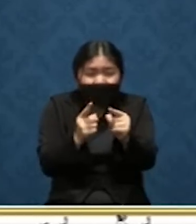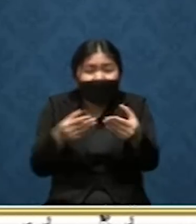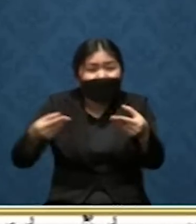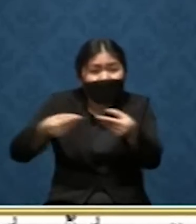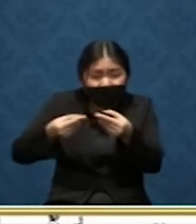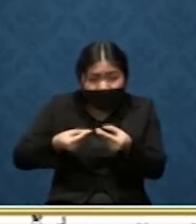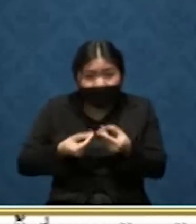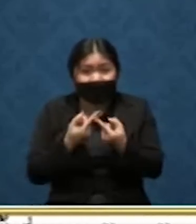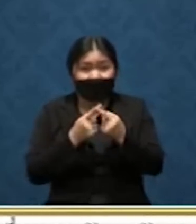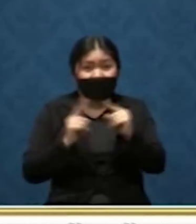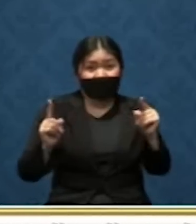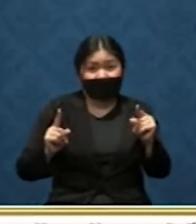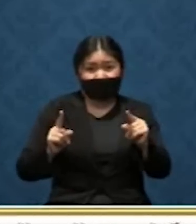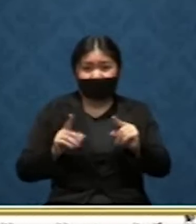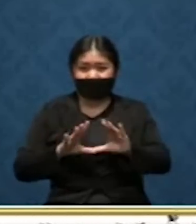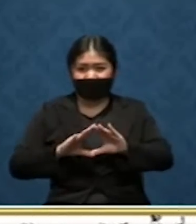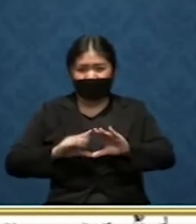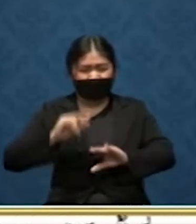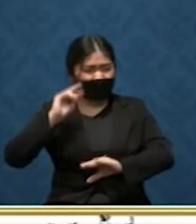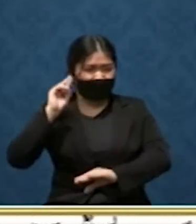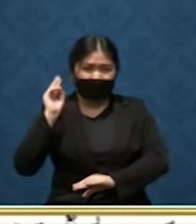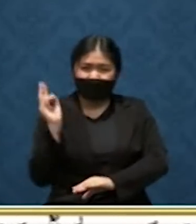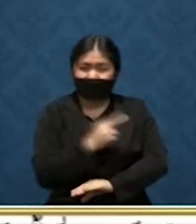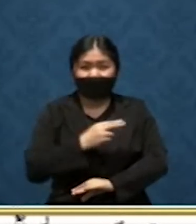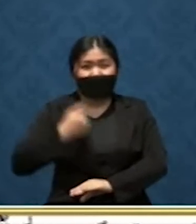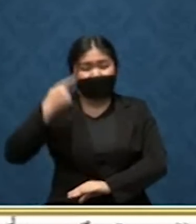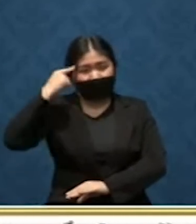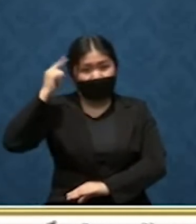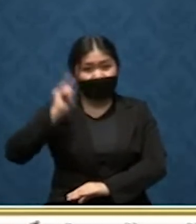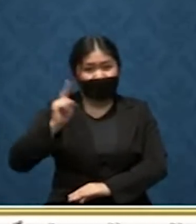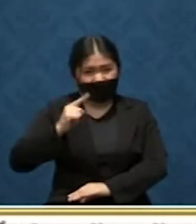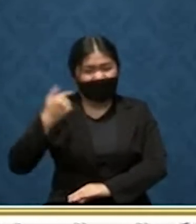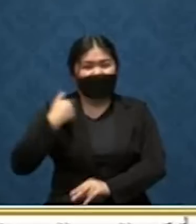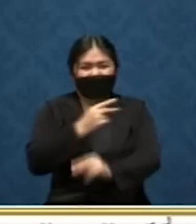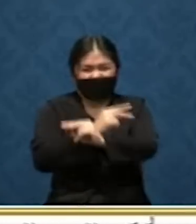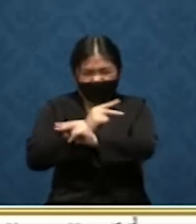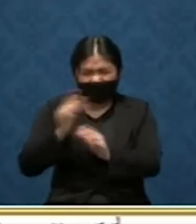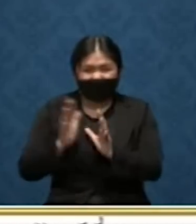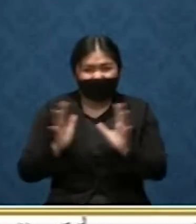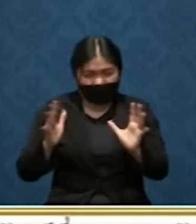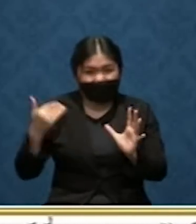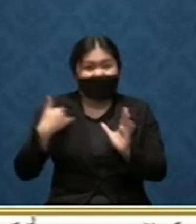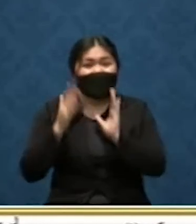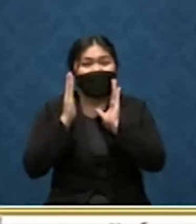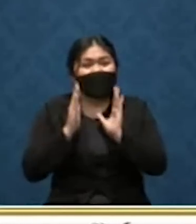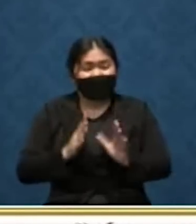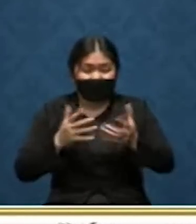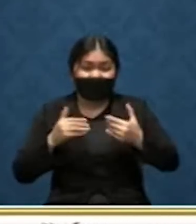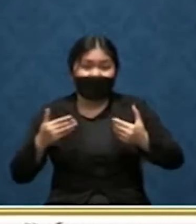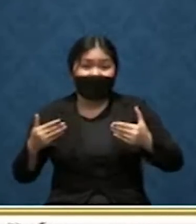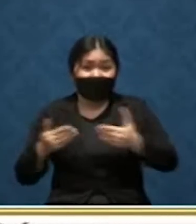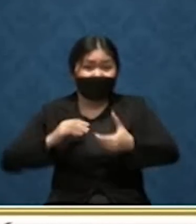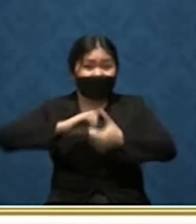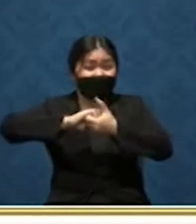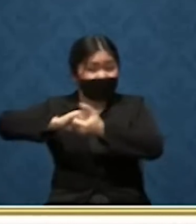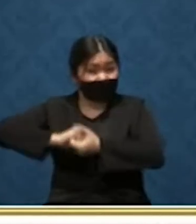็นภัยเงียบ ที่รล้ายลึก และน่ารจะมีมากกว rotateหลายเทาตัวและคนที่คอยประสารงานให